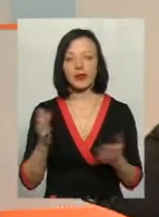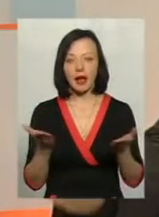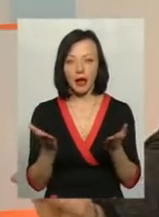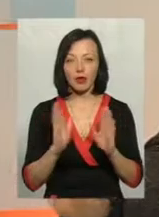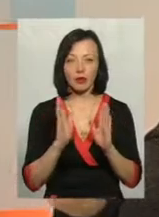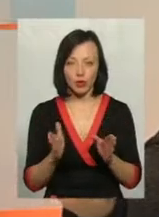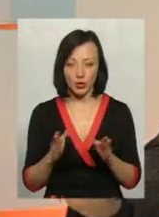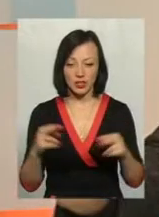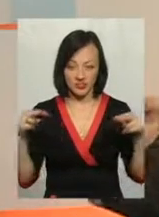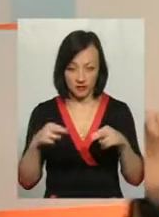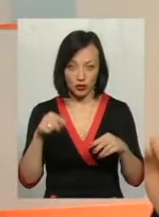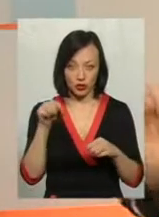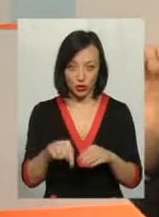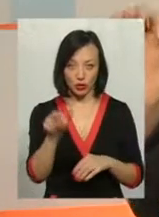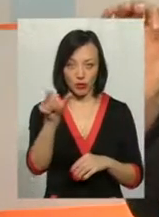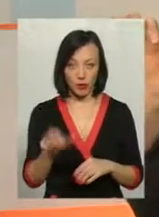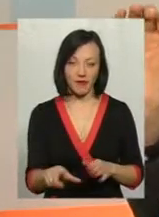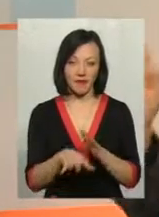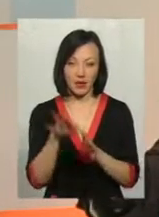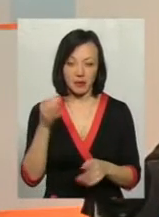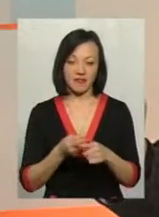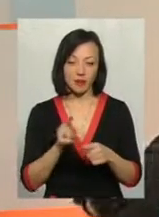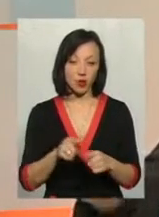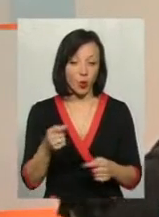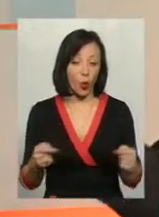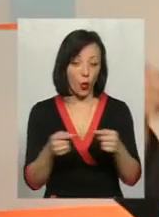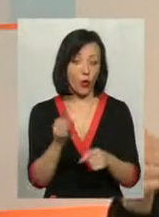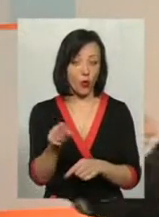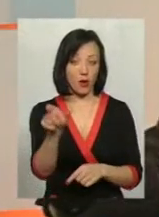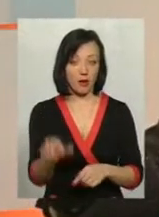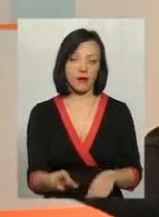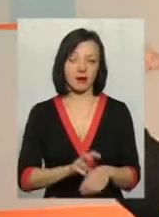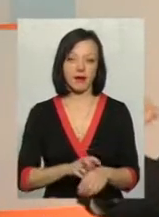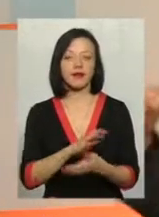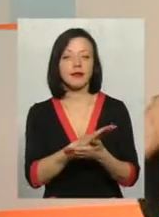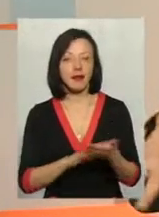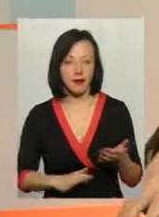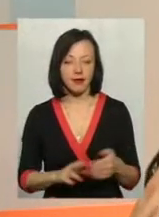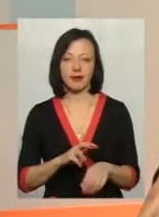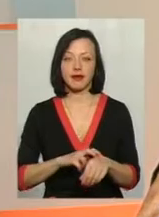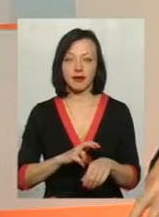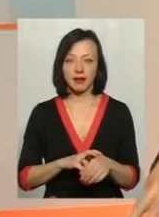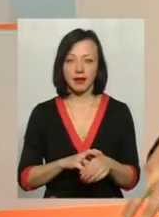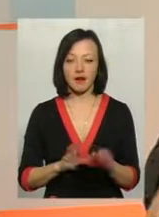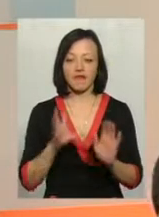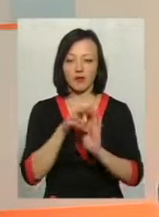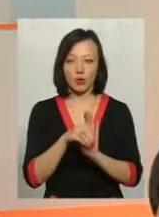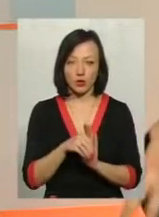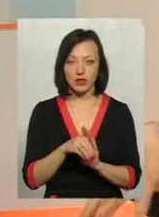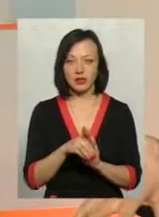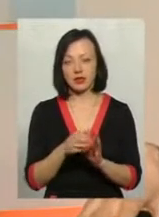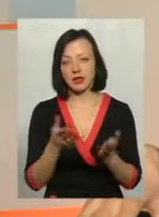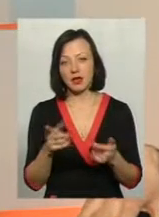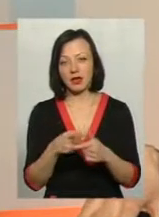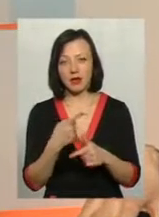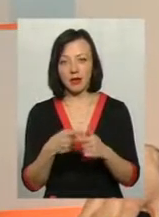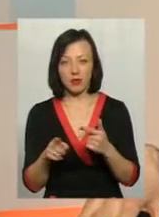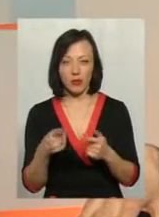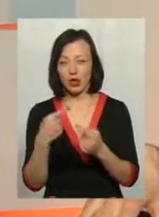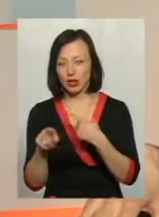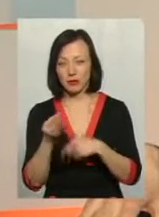буде свідчити про те, що громадянин вибрав саме цього лікаря. Далі, лікар вносить, або лікар, або